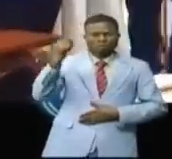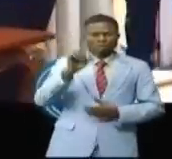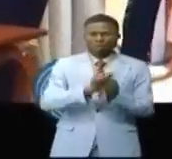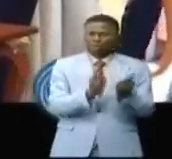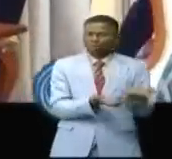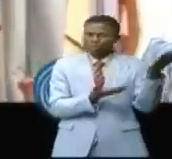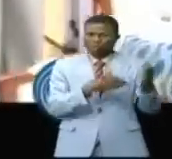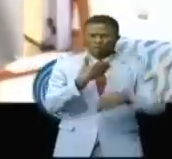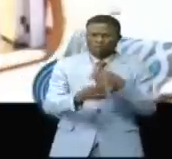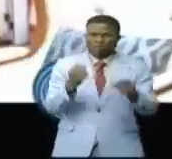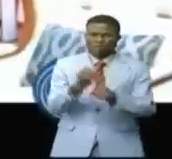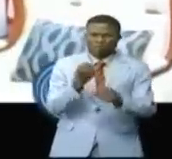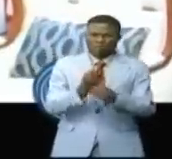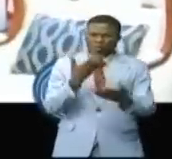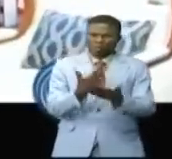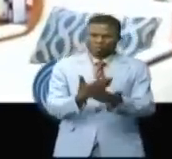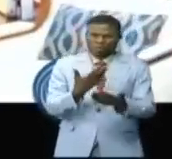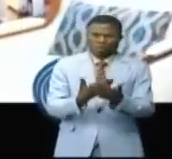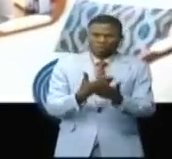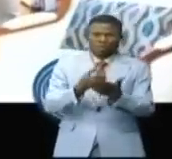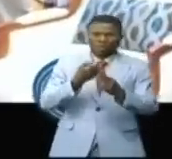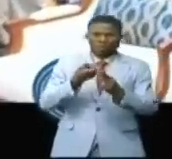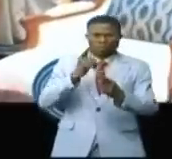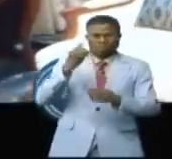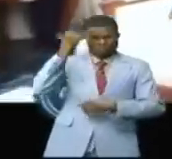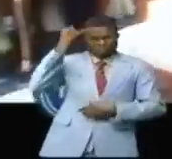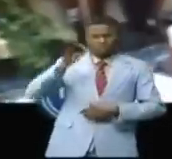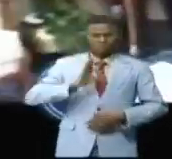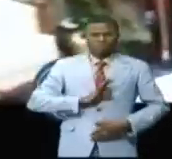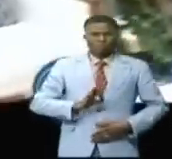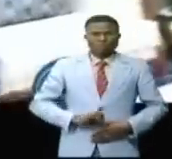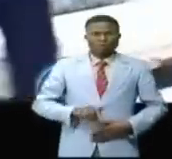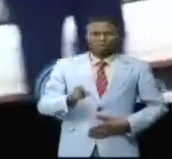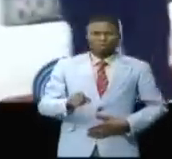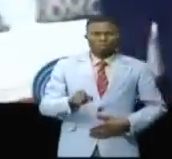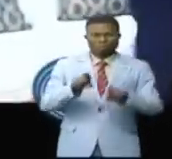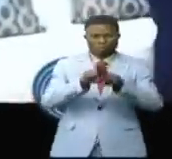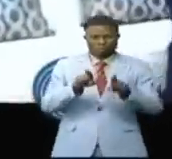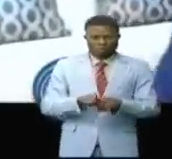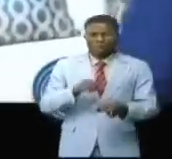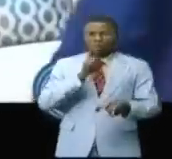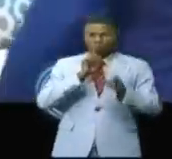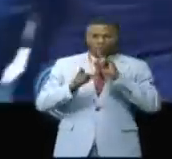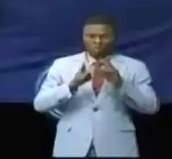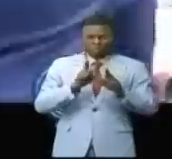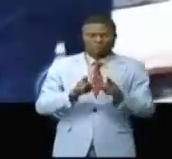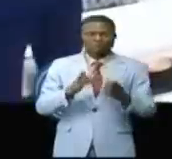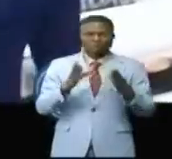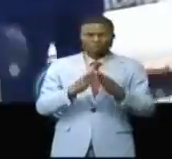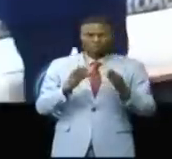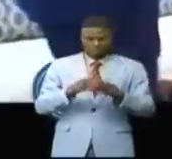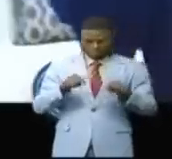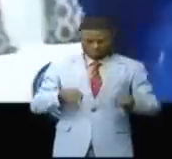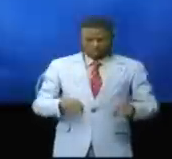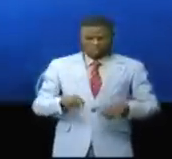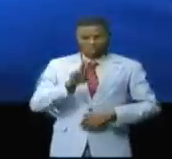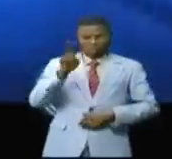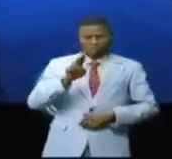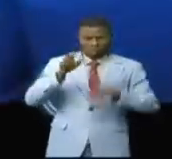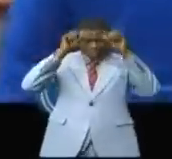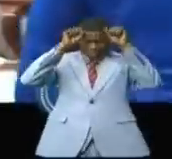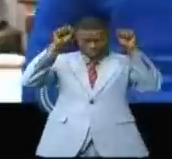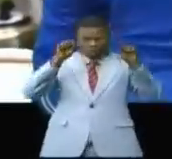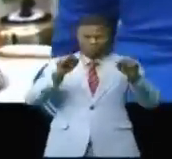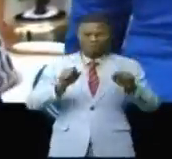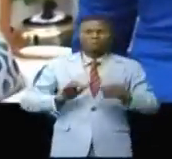les réformes initiées par les chefs d'états félix antoine tu sais que tu longo était au centre des discussions ce vendredi entre le président de la république